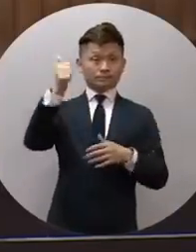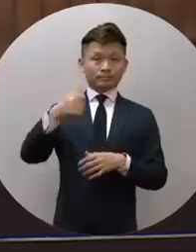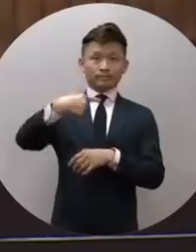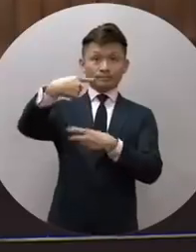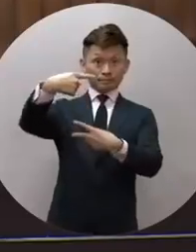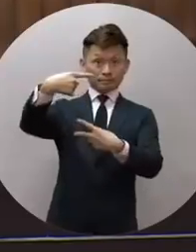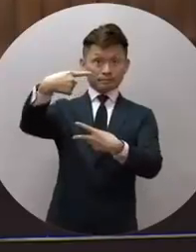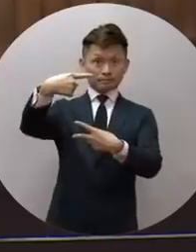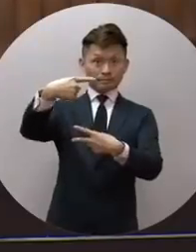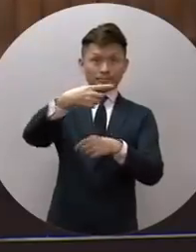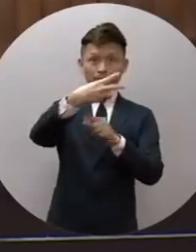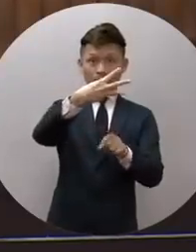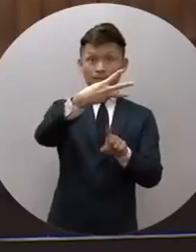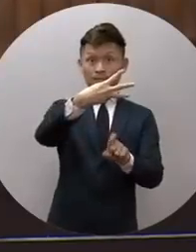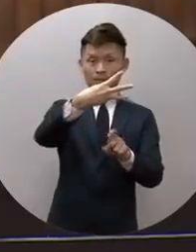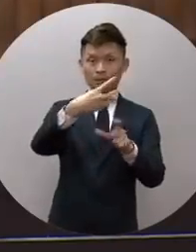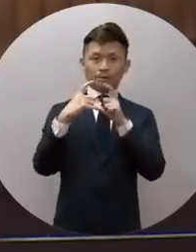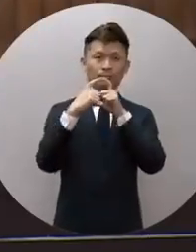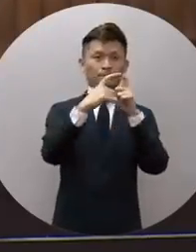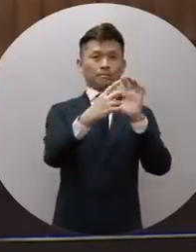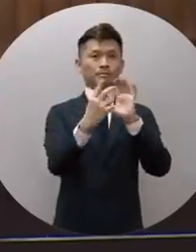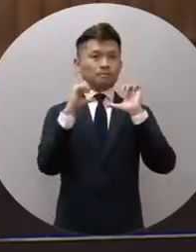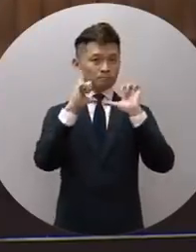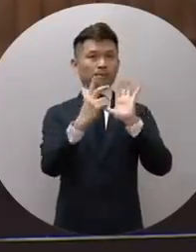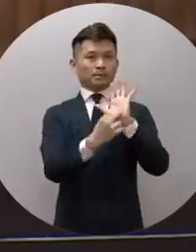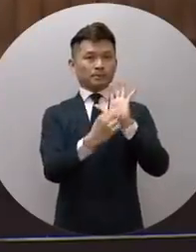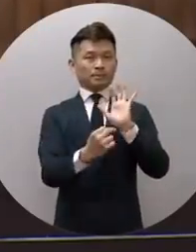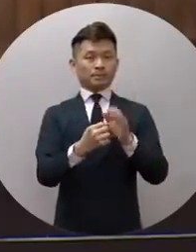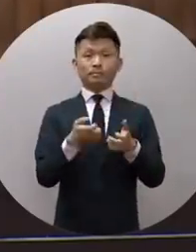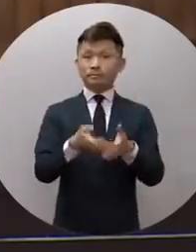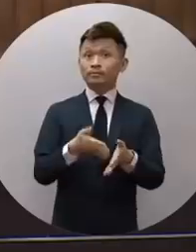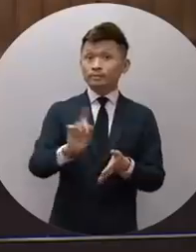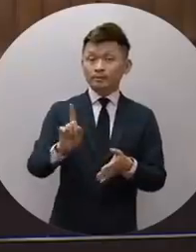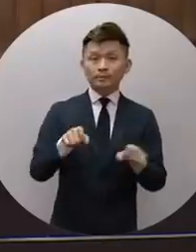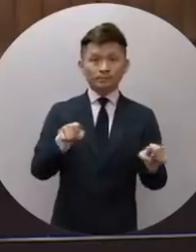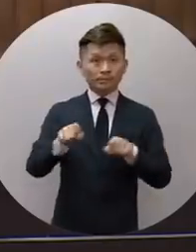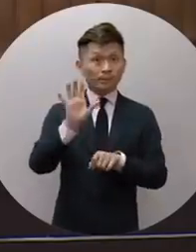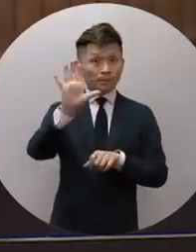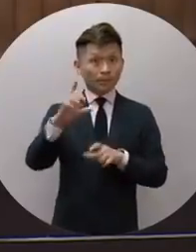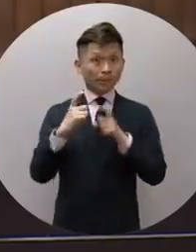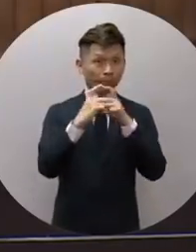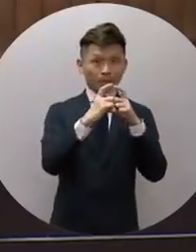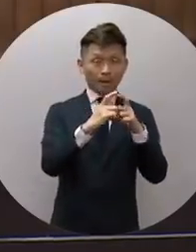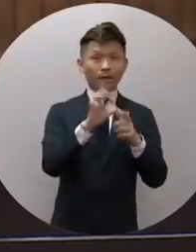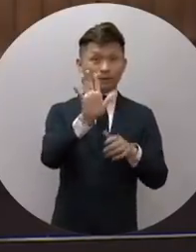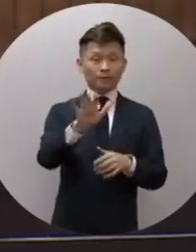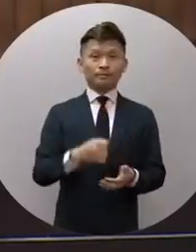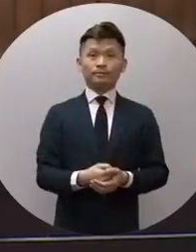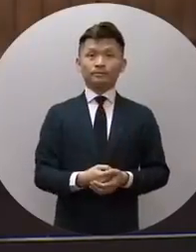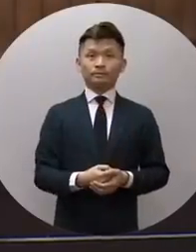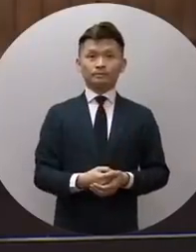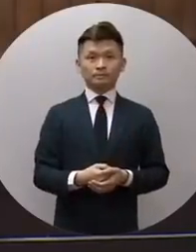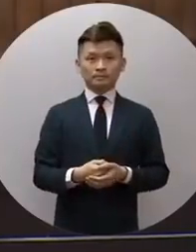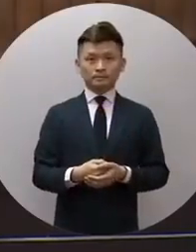月二日、三月十一日的回应，关键是有方案、有回应之外，能否